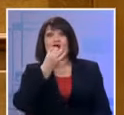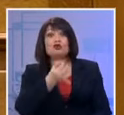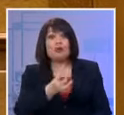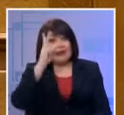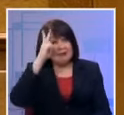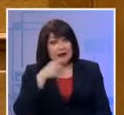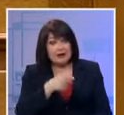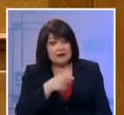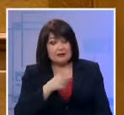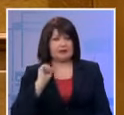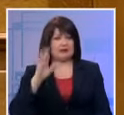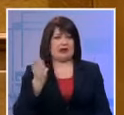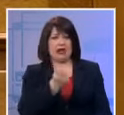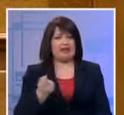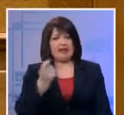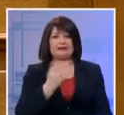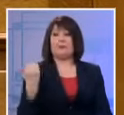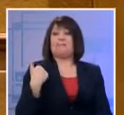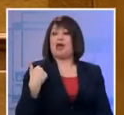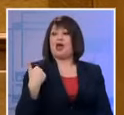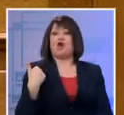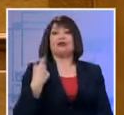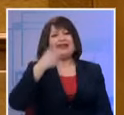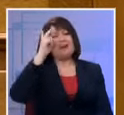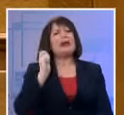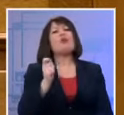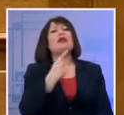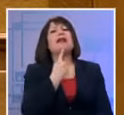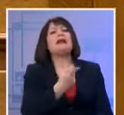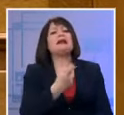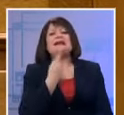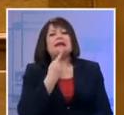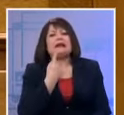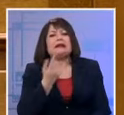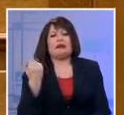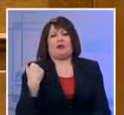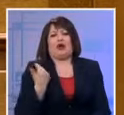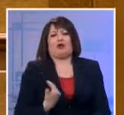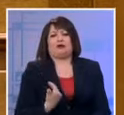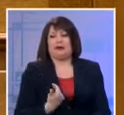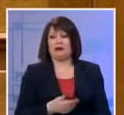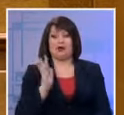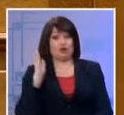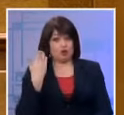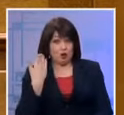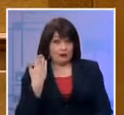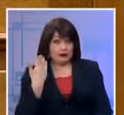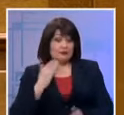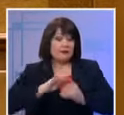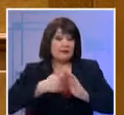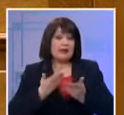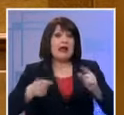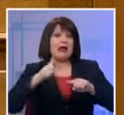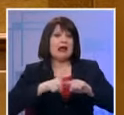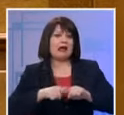ξένα μέσα, με ρώτησαν για τις δηλώσεις Γερμανών πολιτικών, ότι τότε δεν τους ένοιαζε αν η Ελλάδα